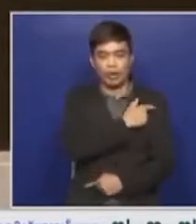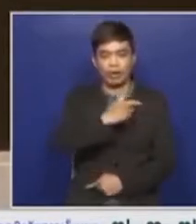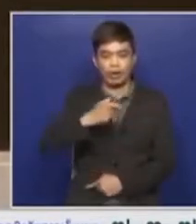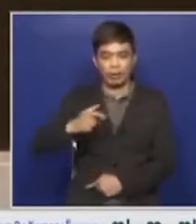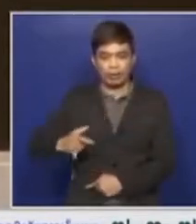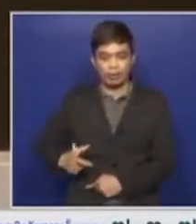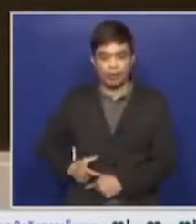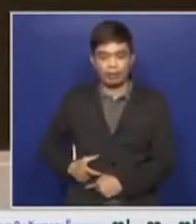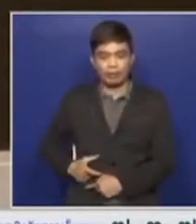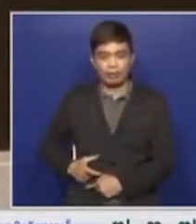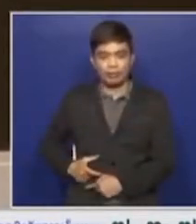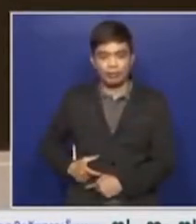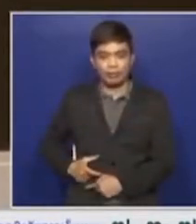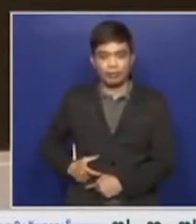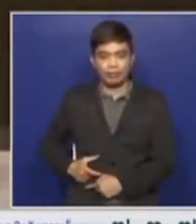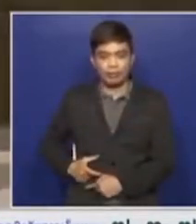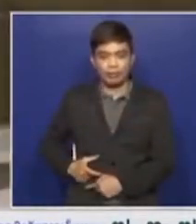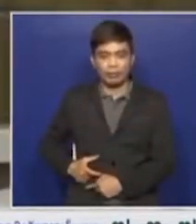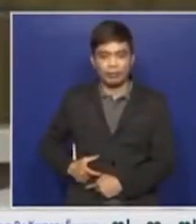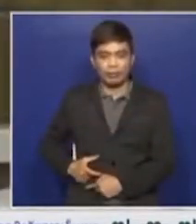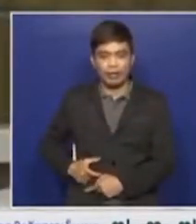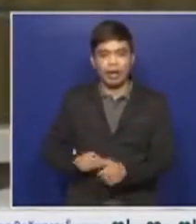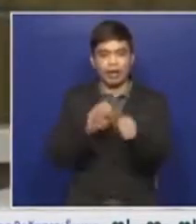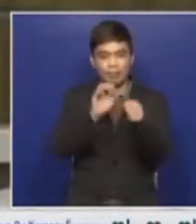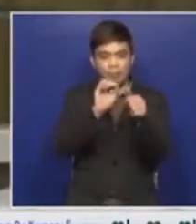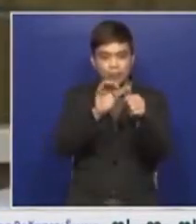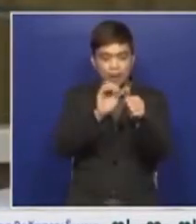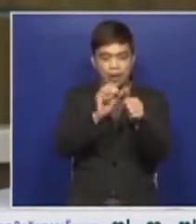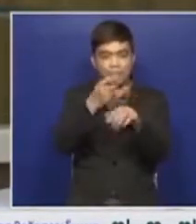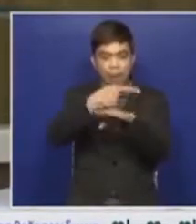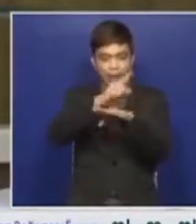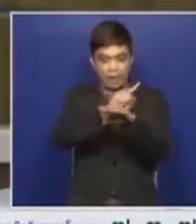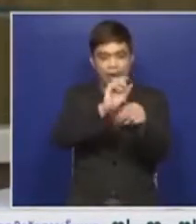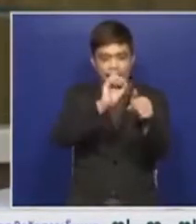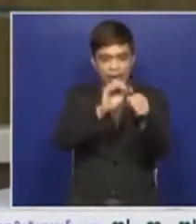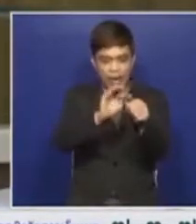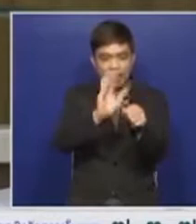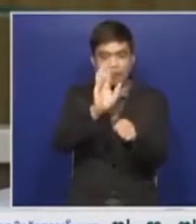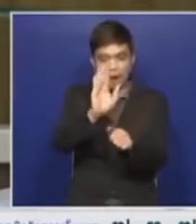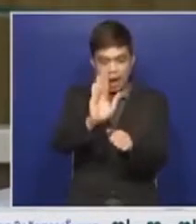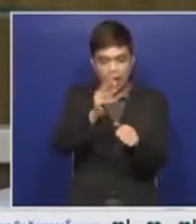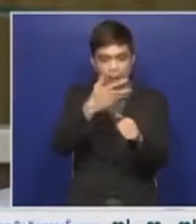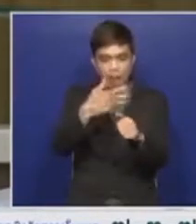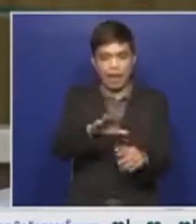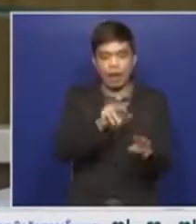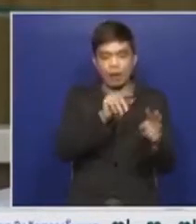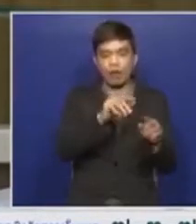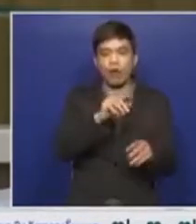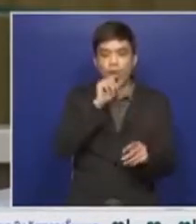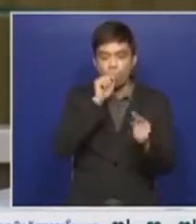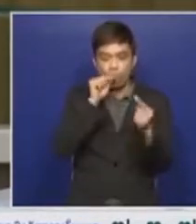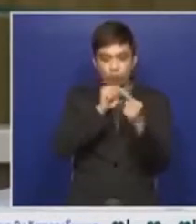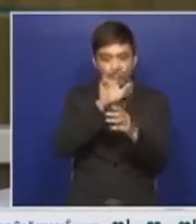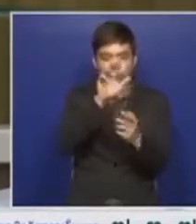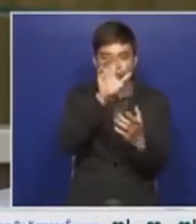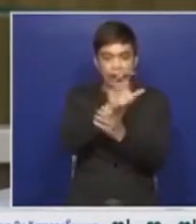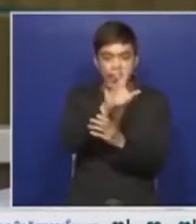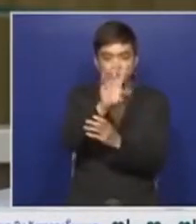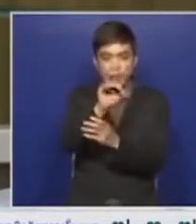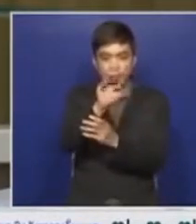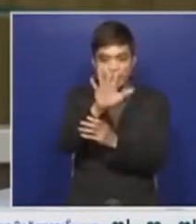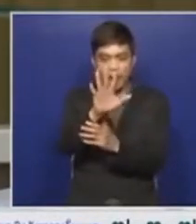พระมหากษัตริย์ซึ่งท่านประธานก็แนะนำแล้วในข้อ 45ก็กล่าวไว้ชัดเจนครับ